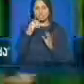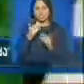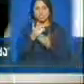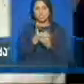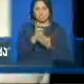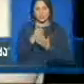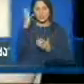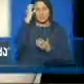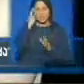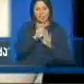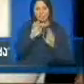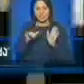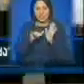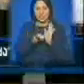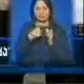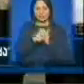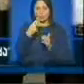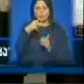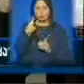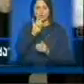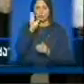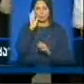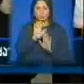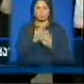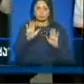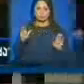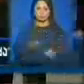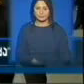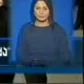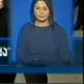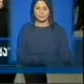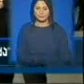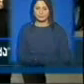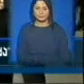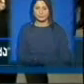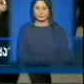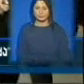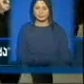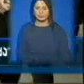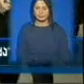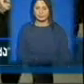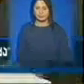arxivi. Selahshi ekspozitsia 6-dan 20 noyembramde ikneba tsarmodgeneli.